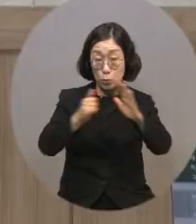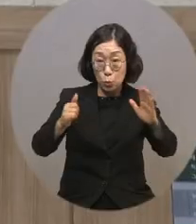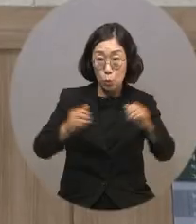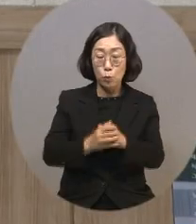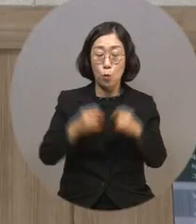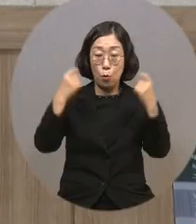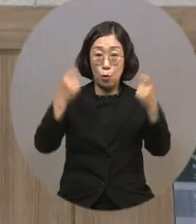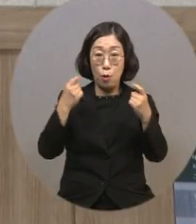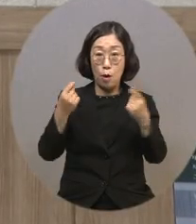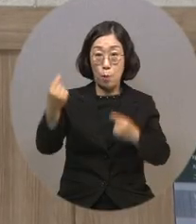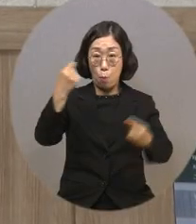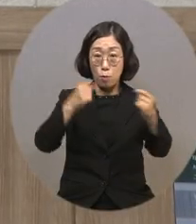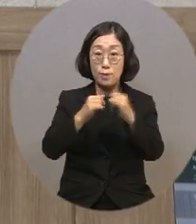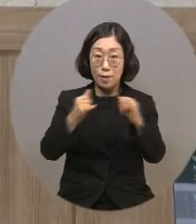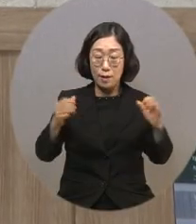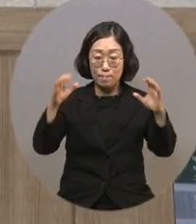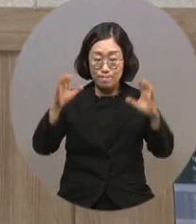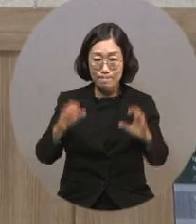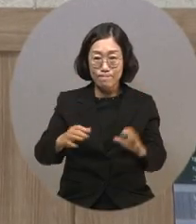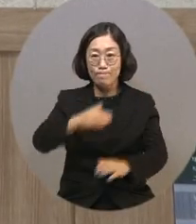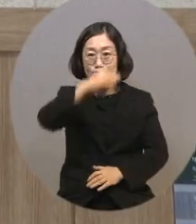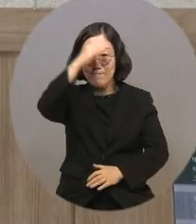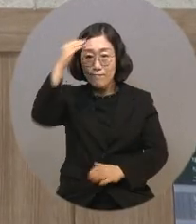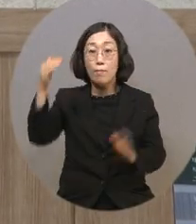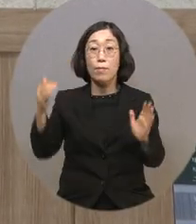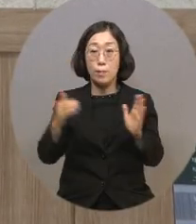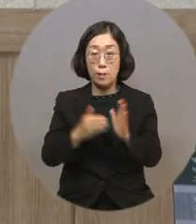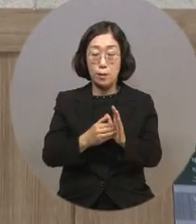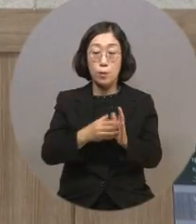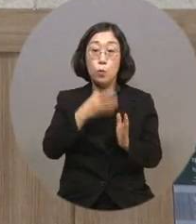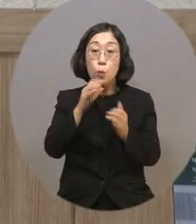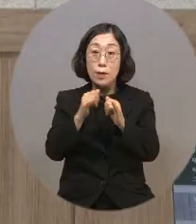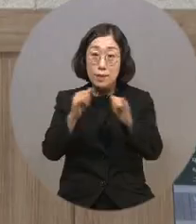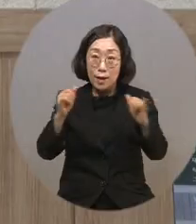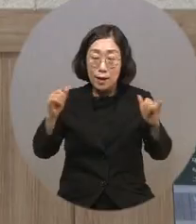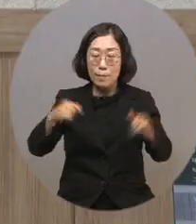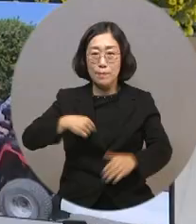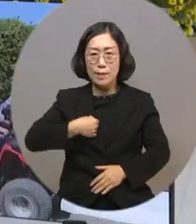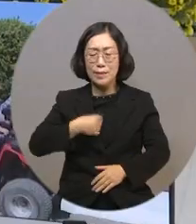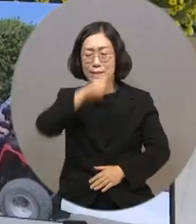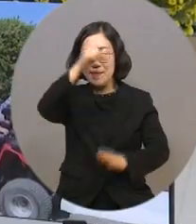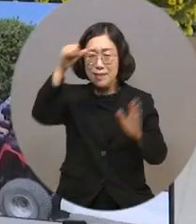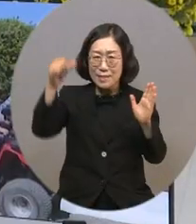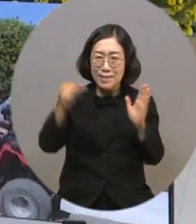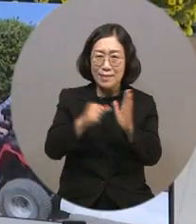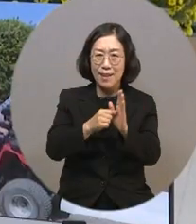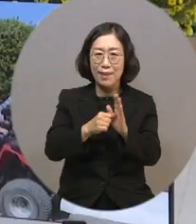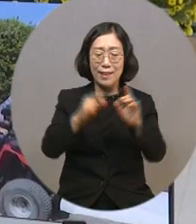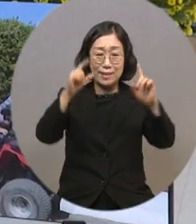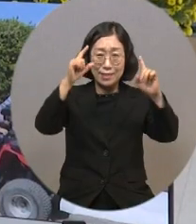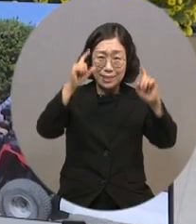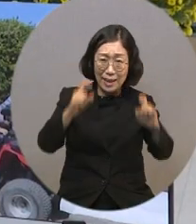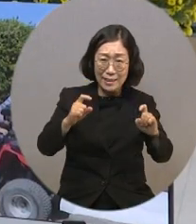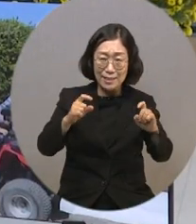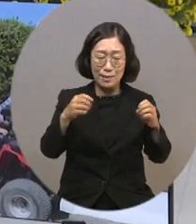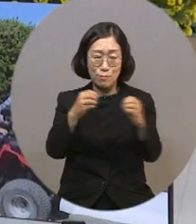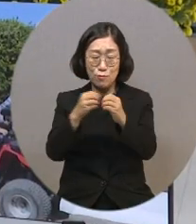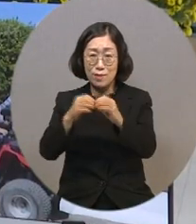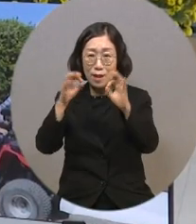찾은 관광객들이 참석해 자리를 빛냈으며 어르신들은 자신의 인생 이야기가 담긴 사진과 글을